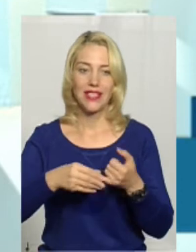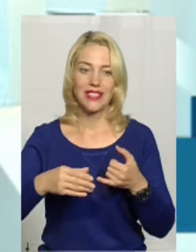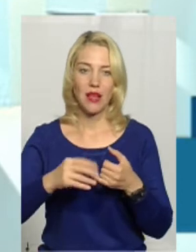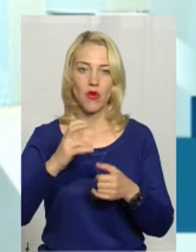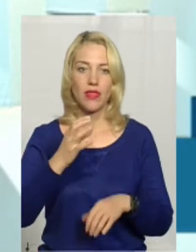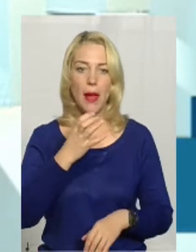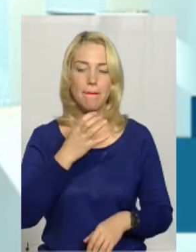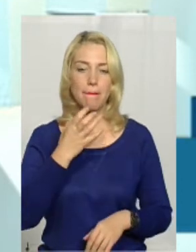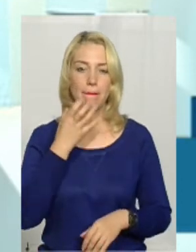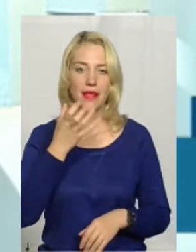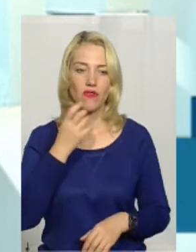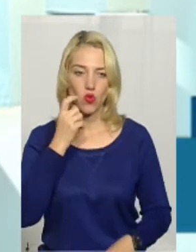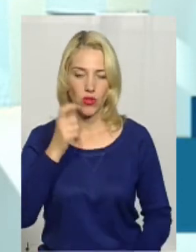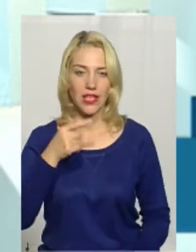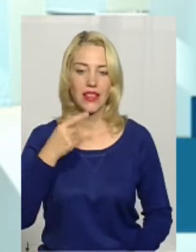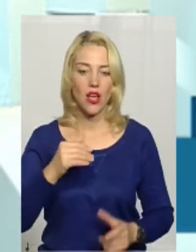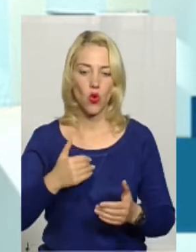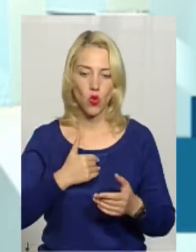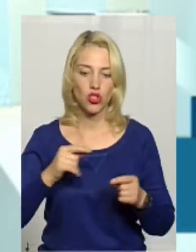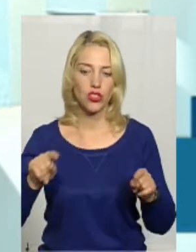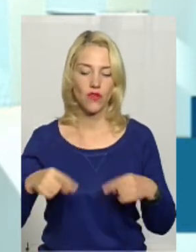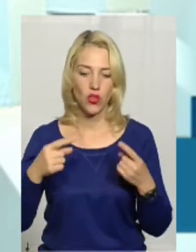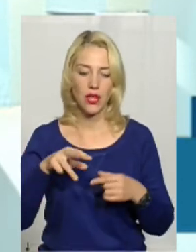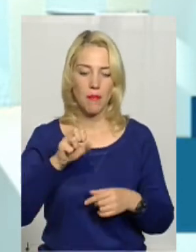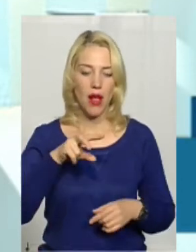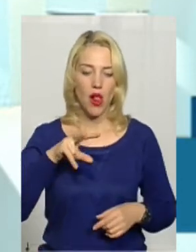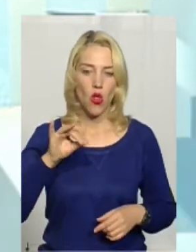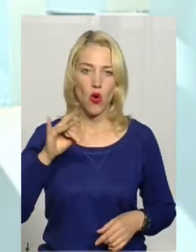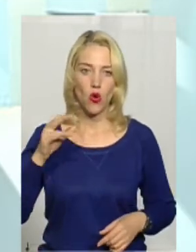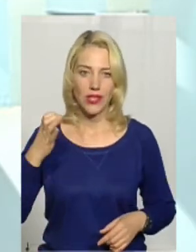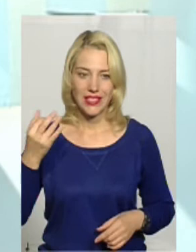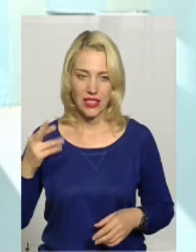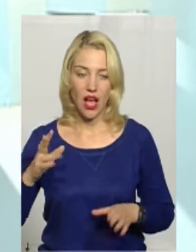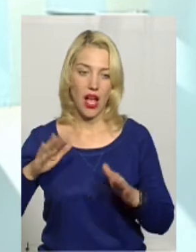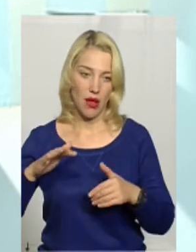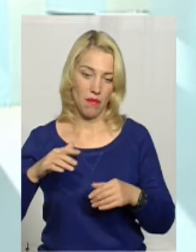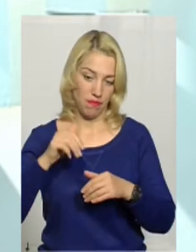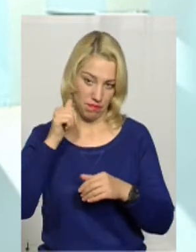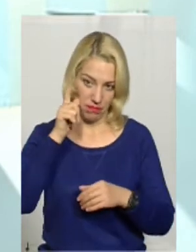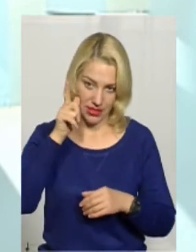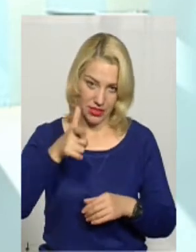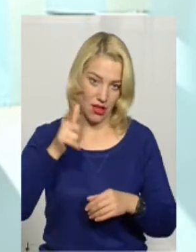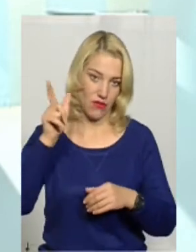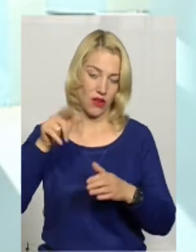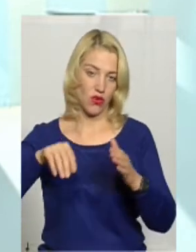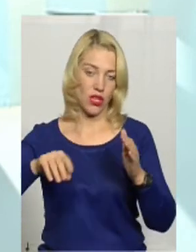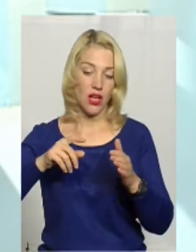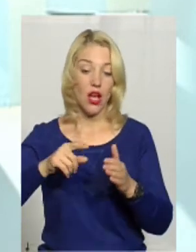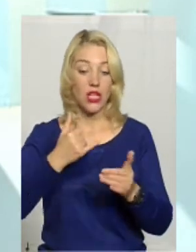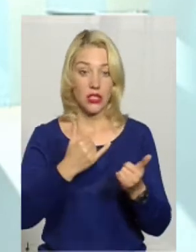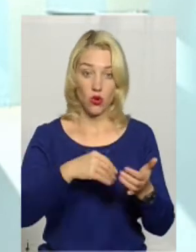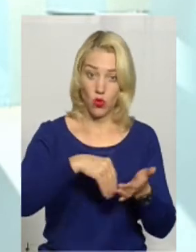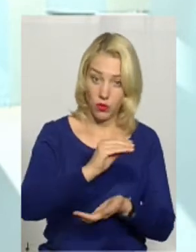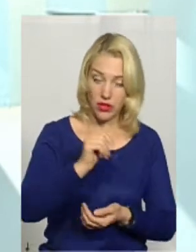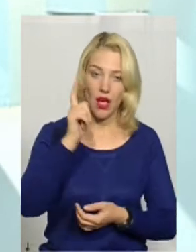вони хочуть Малоросію. І післязавтра вони вже прийдуть захищати землю своїх громадян, бо вони купили землю, розумієте? Ми,